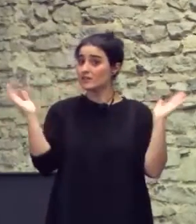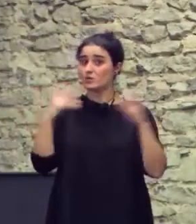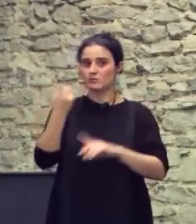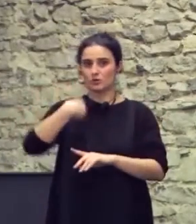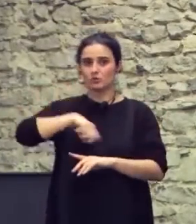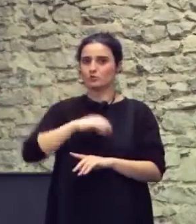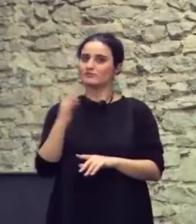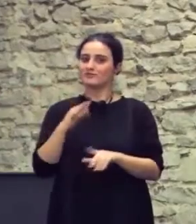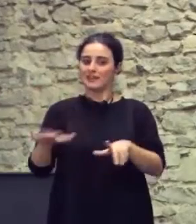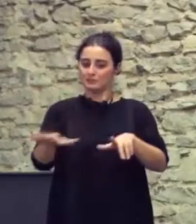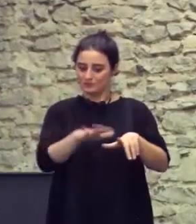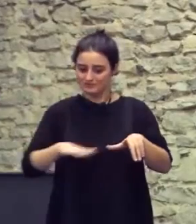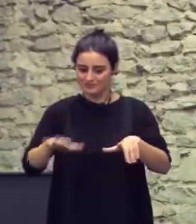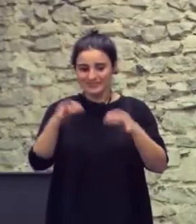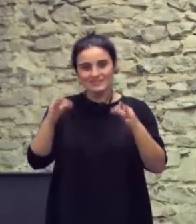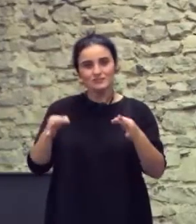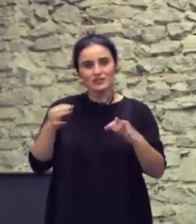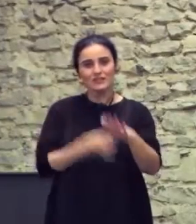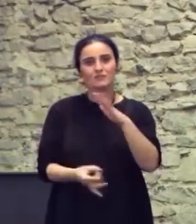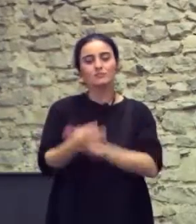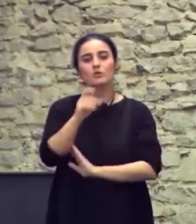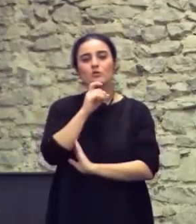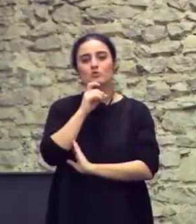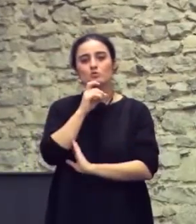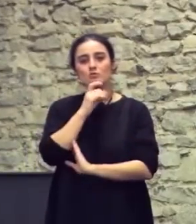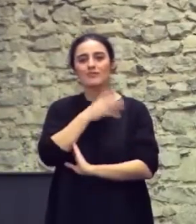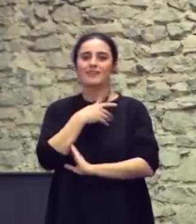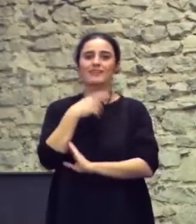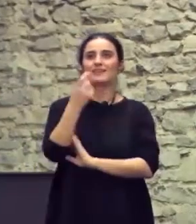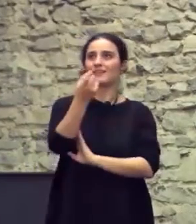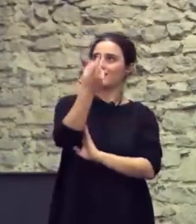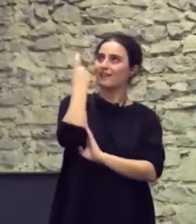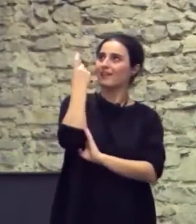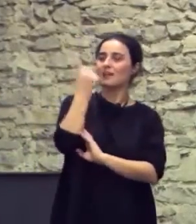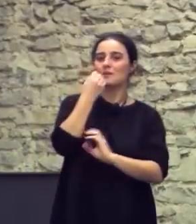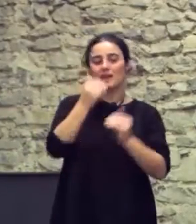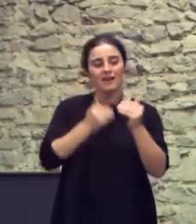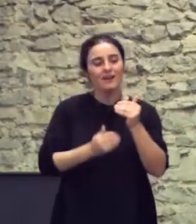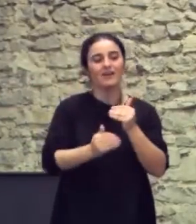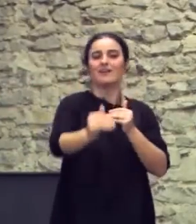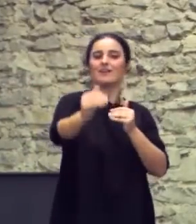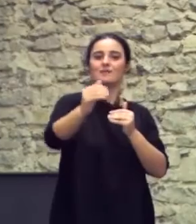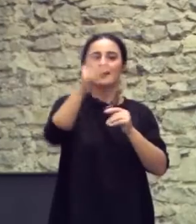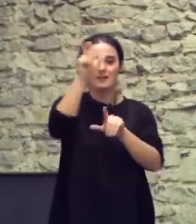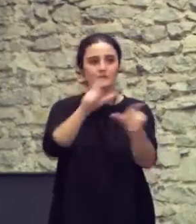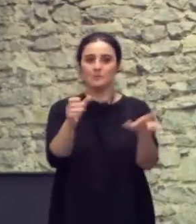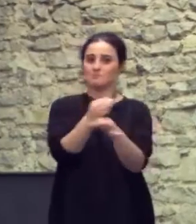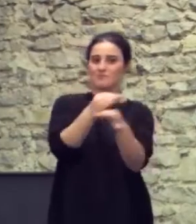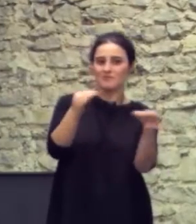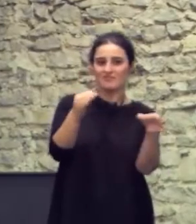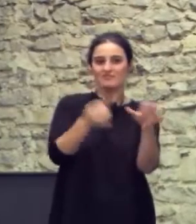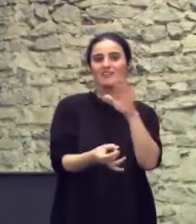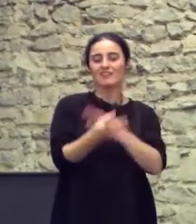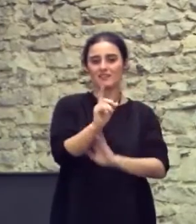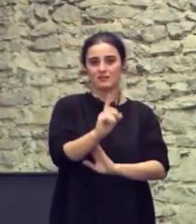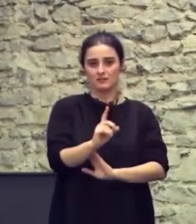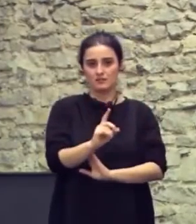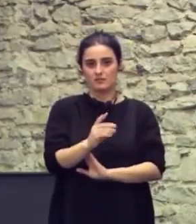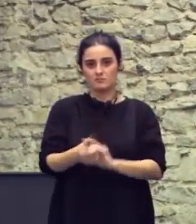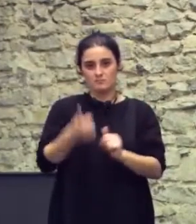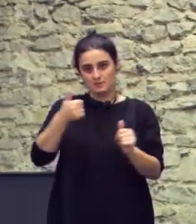ditugu segurtasun espazioak ez bakarrik ikasleak ondo egon daitezen etorkizunean pertsona perfektuak izan daitezen, ez hor jende gehiago